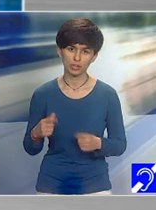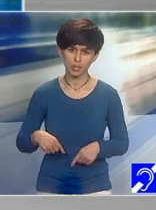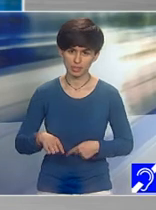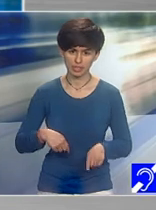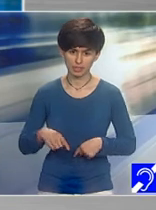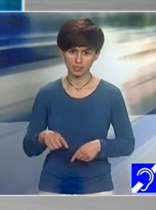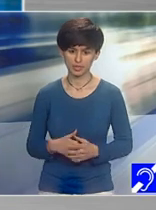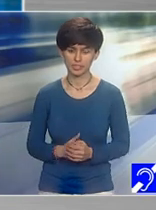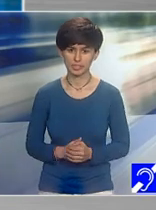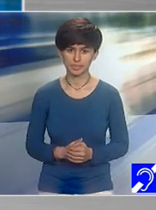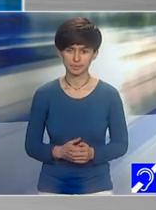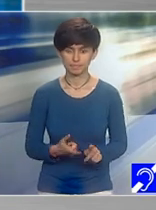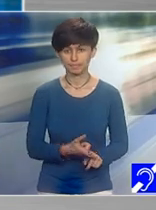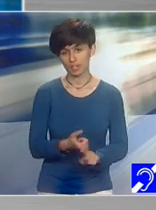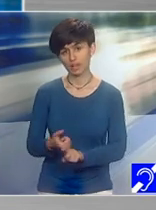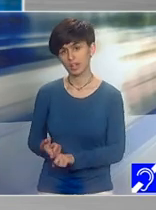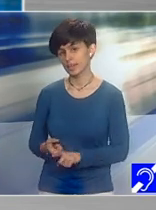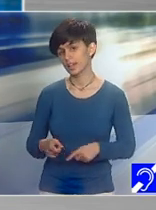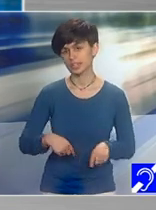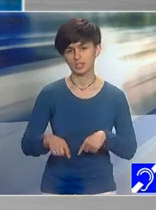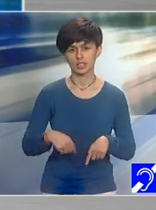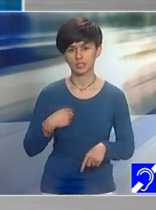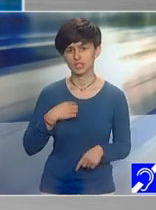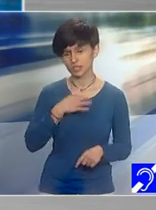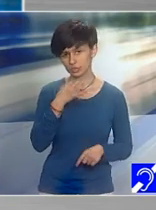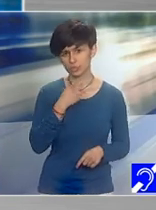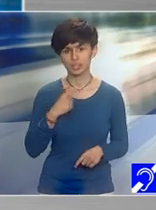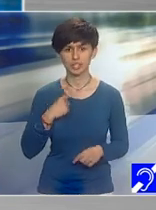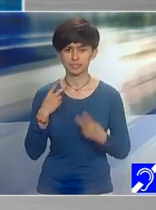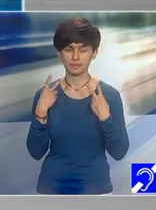orașului. Legat de fluidizarea traficului, desigur, eu zic că este important și